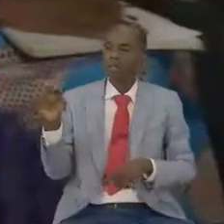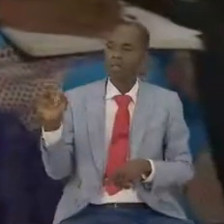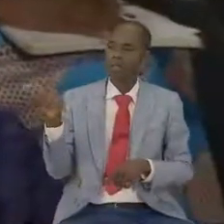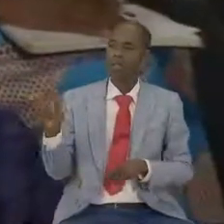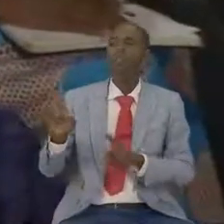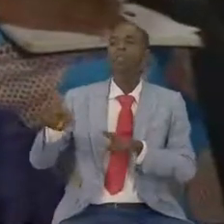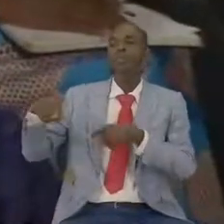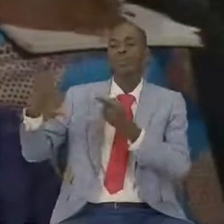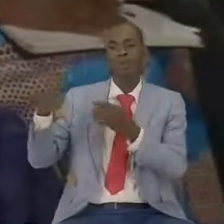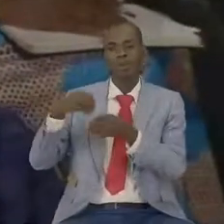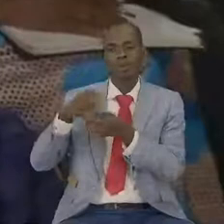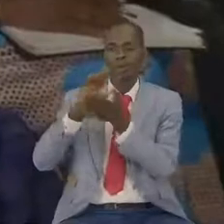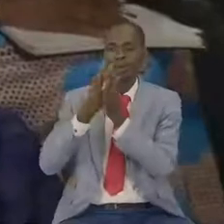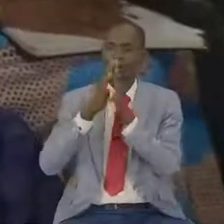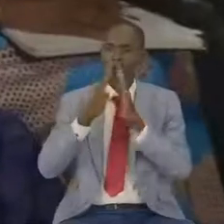va en paix,